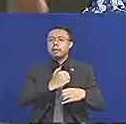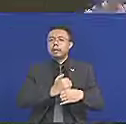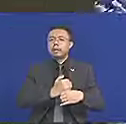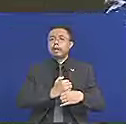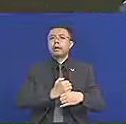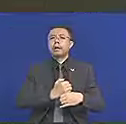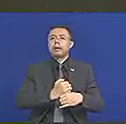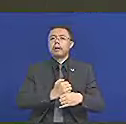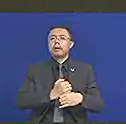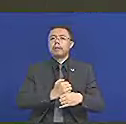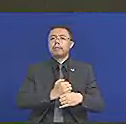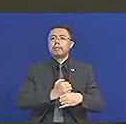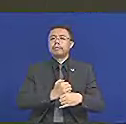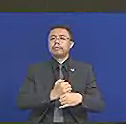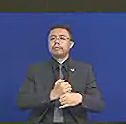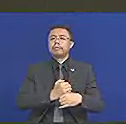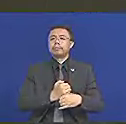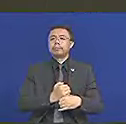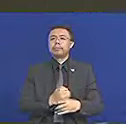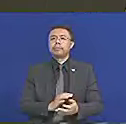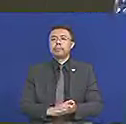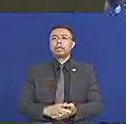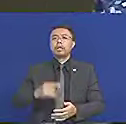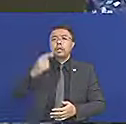kau ciptakan